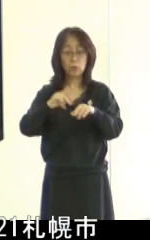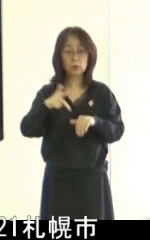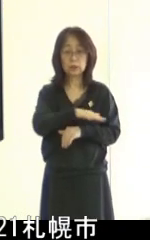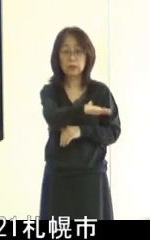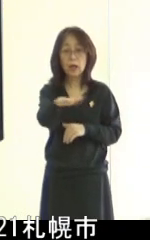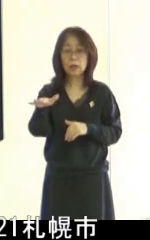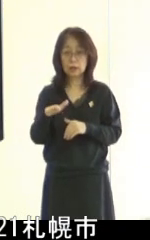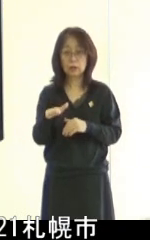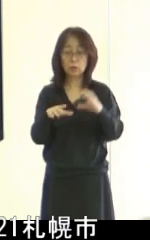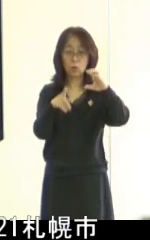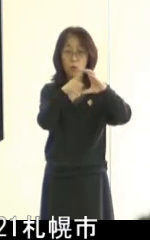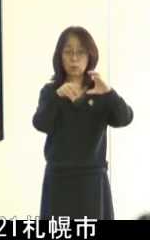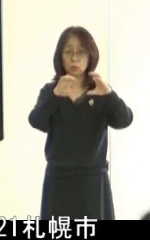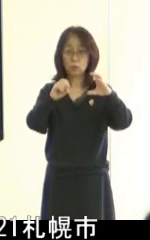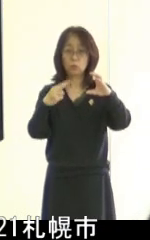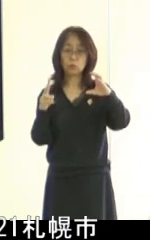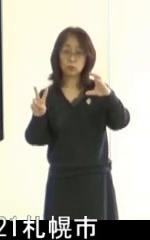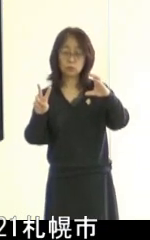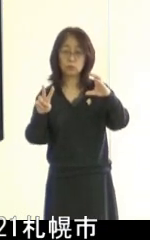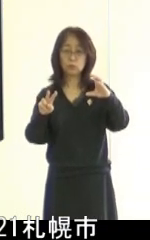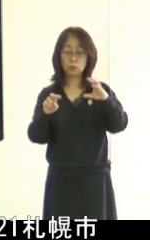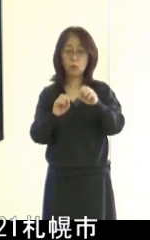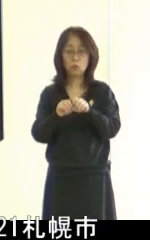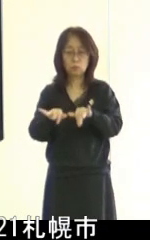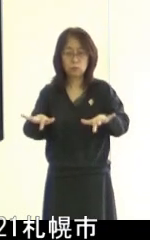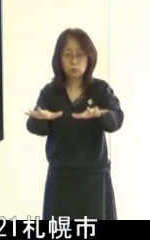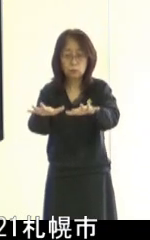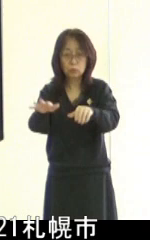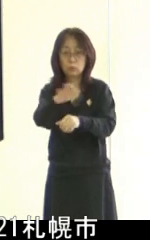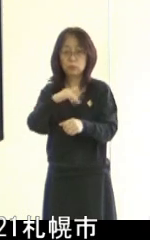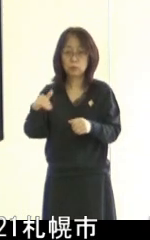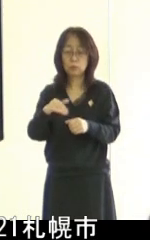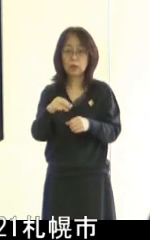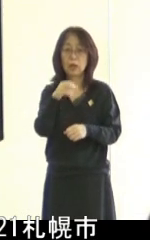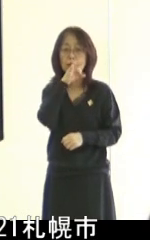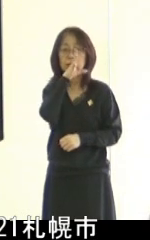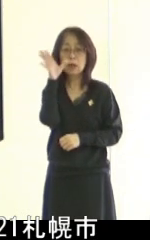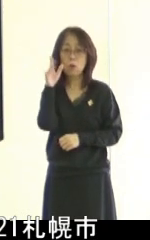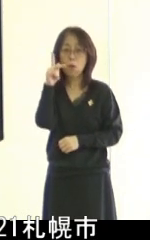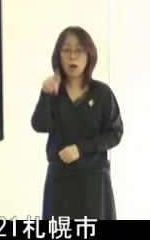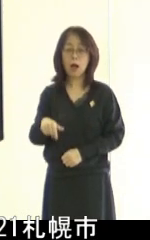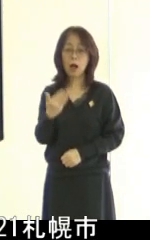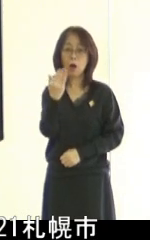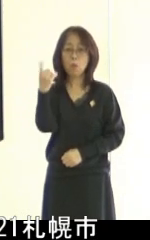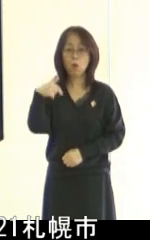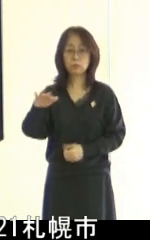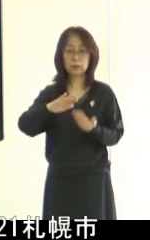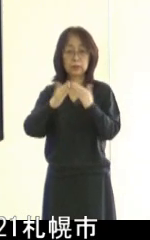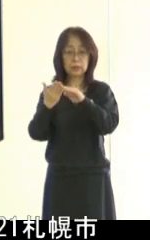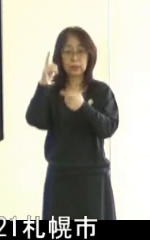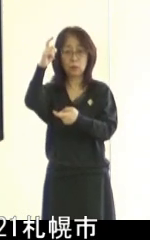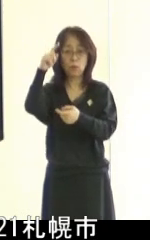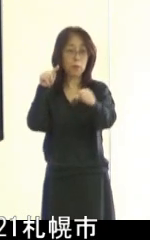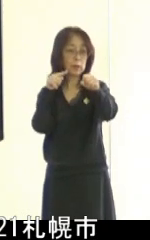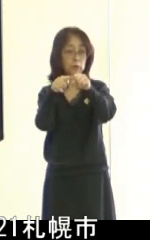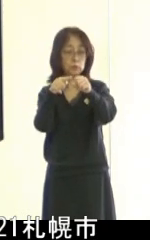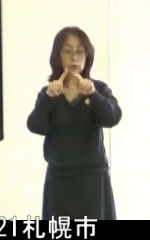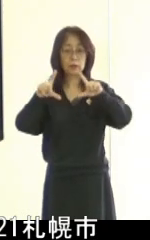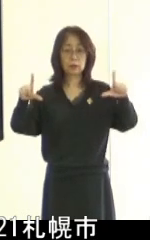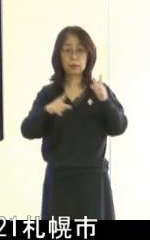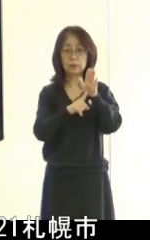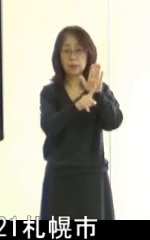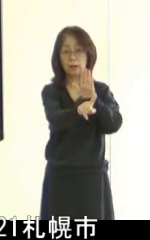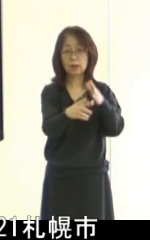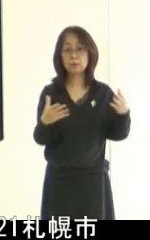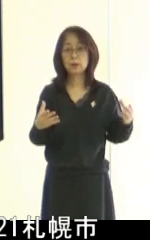温室効果ガスを実質ゼロにするゼロカーボンシティを目指すということを宣言をしたところでございますがこの